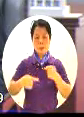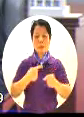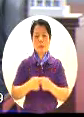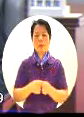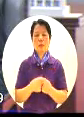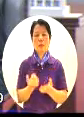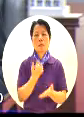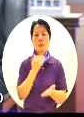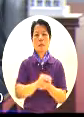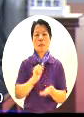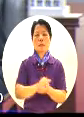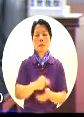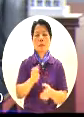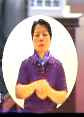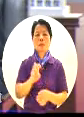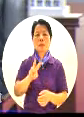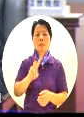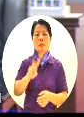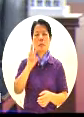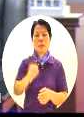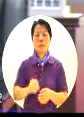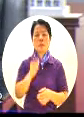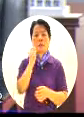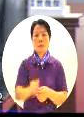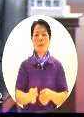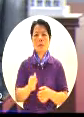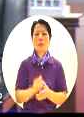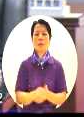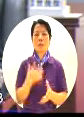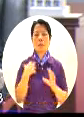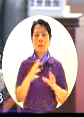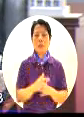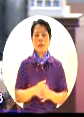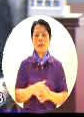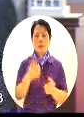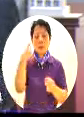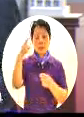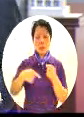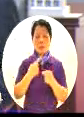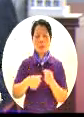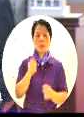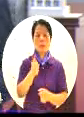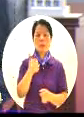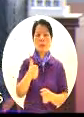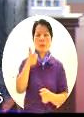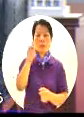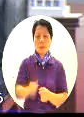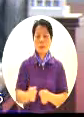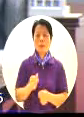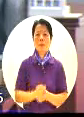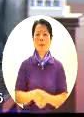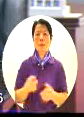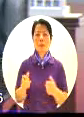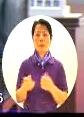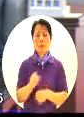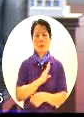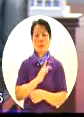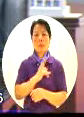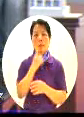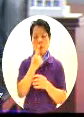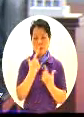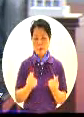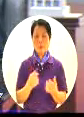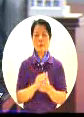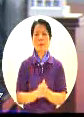变32亿哈，啊，明年是变55亿啦哈。当然，他都啊，我